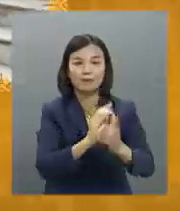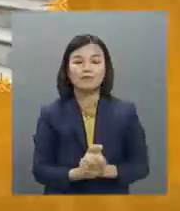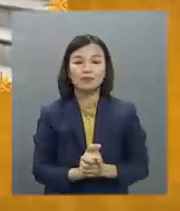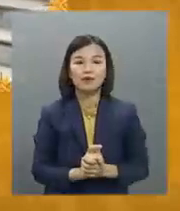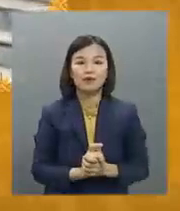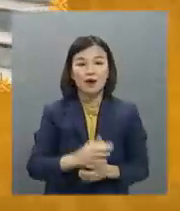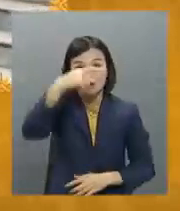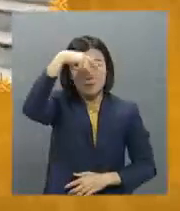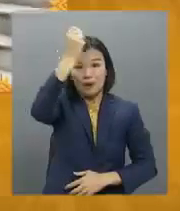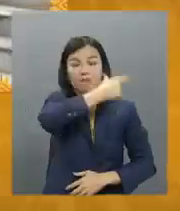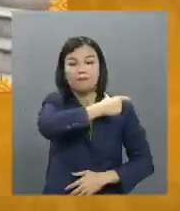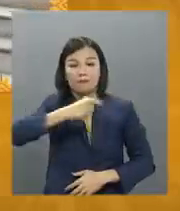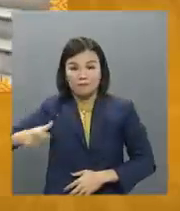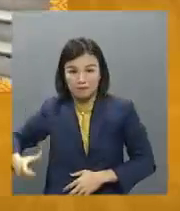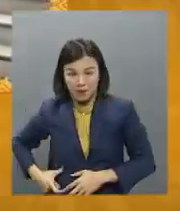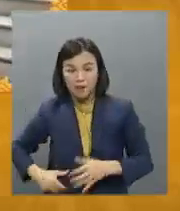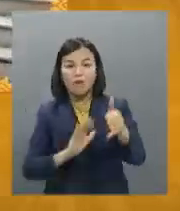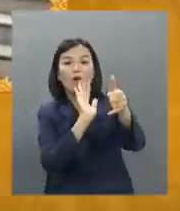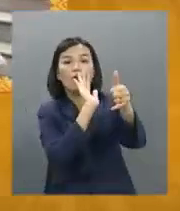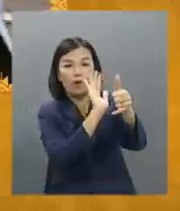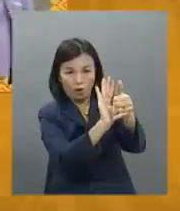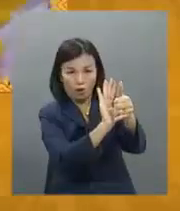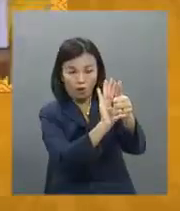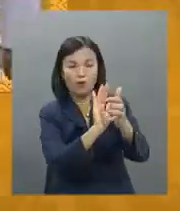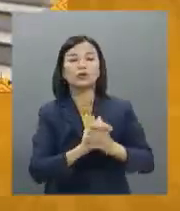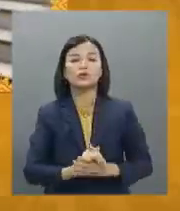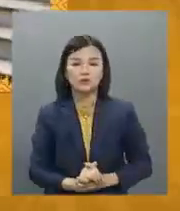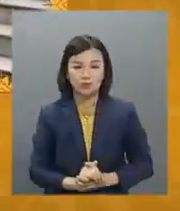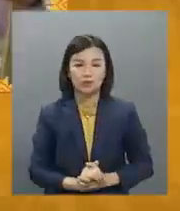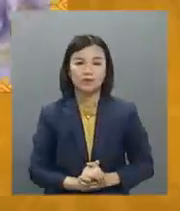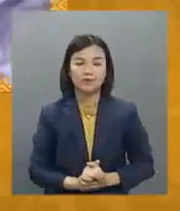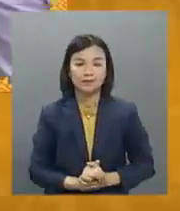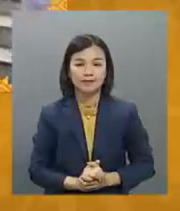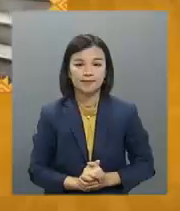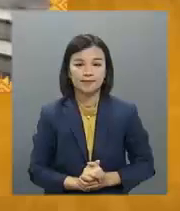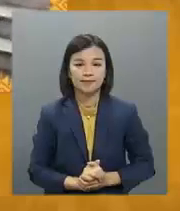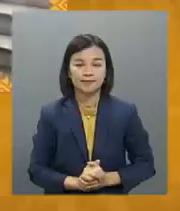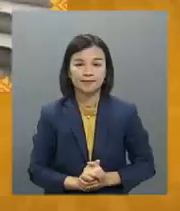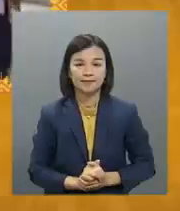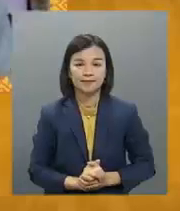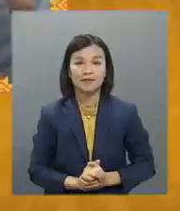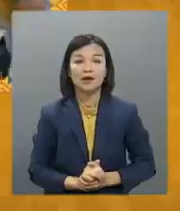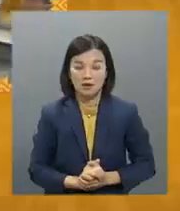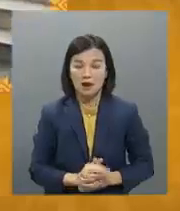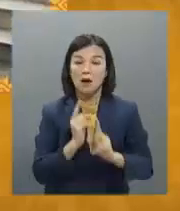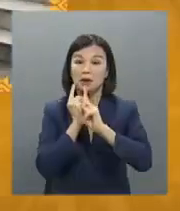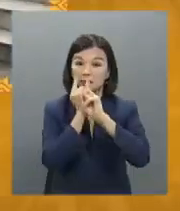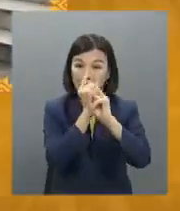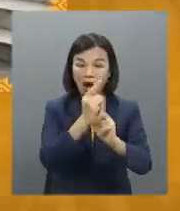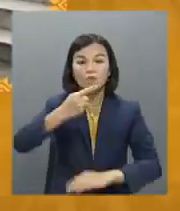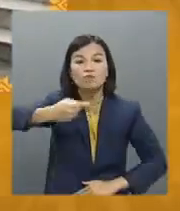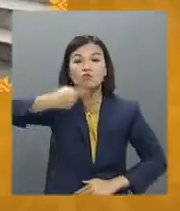หาราชบรมนาถบพิตรและสมเด็จพระนางเจ้าสิริกิติ์พระบรมราชินีนาถพระบรมราชชนนีพันปีหลว